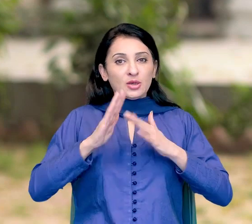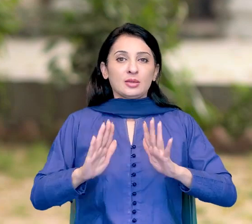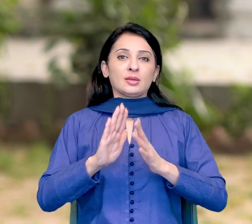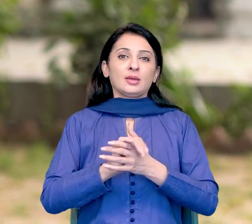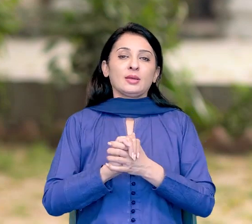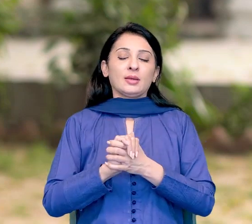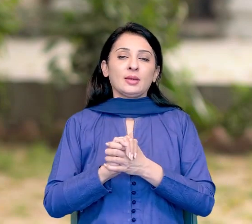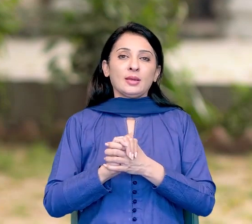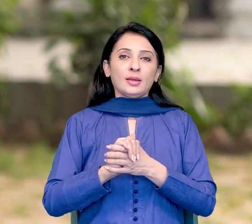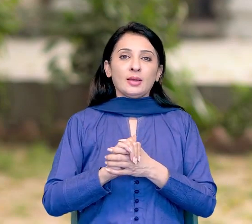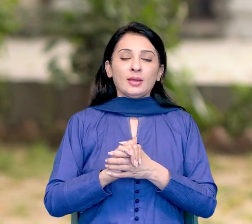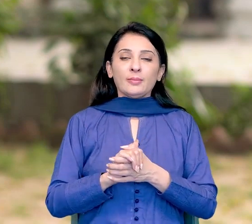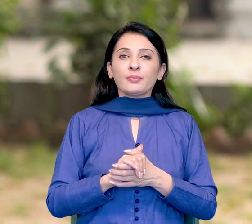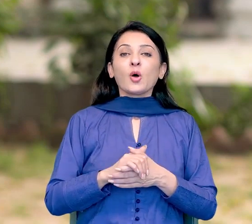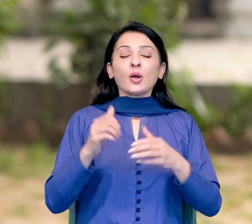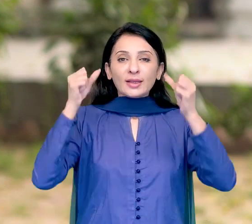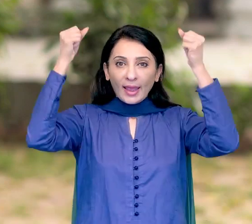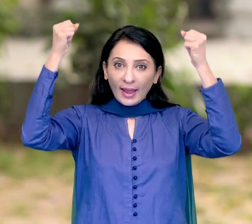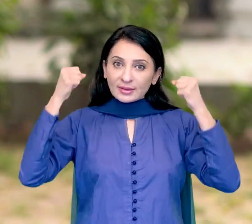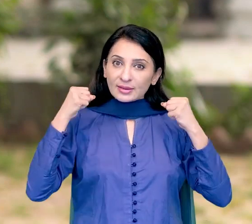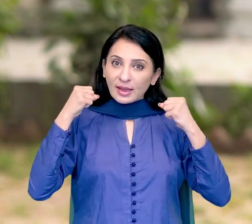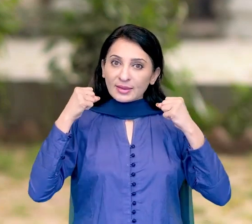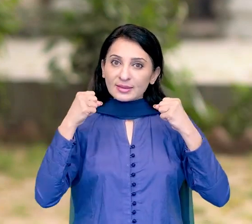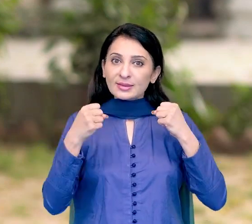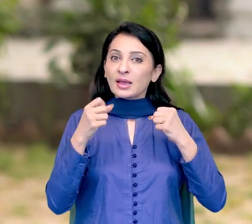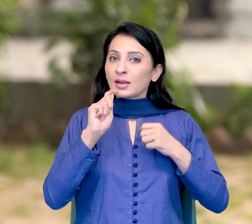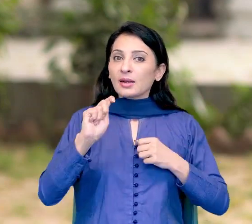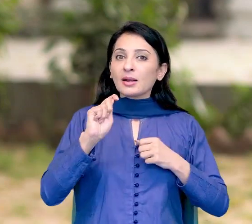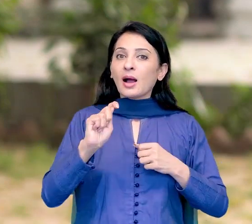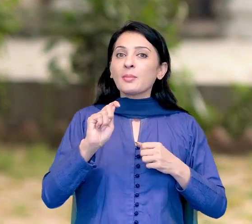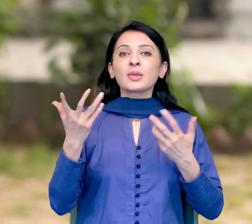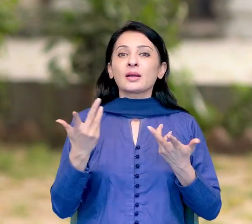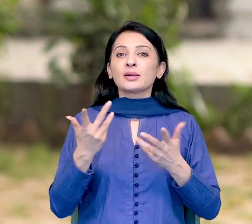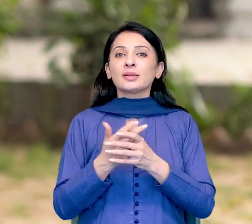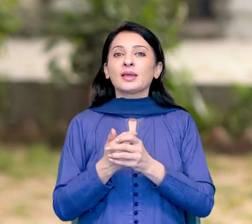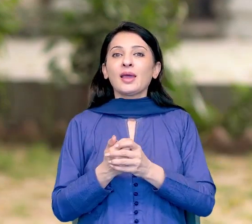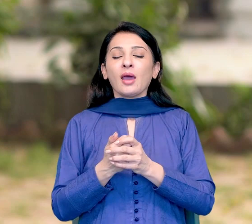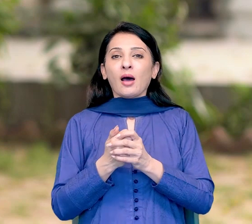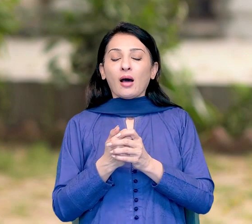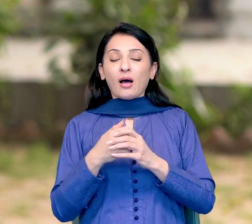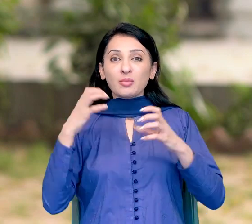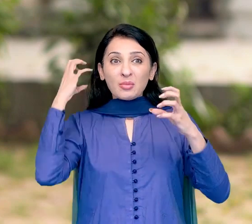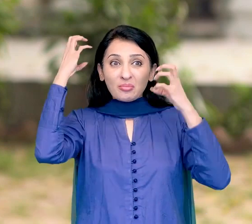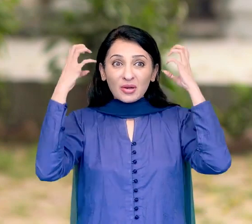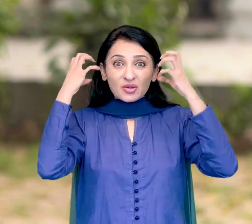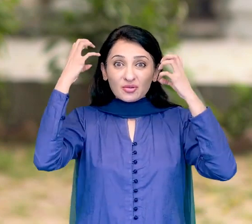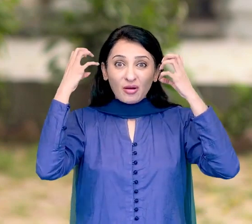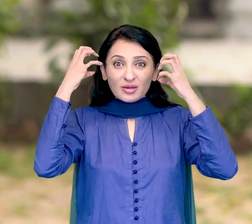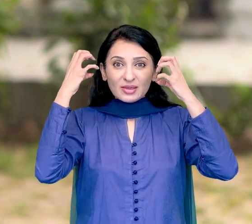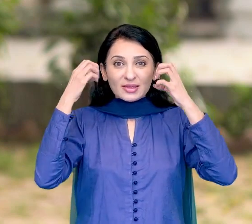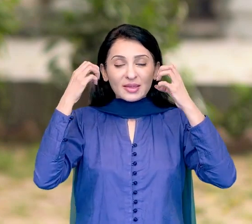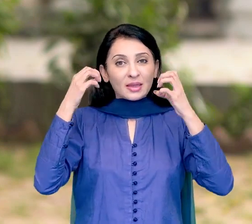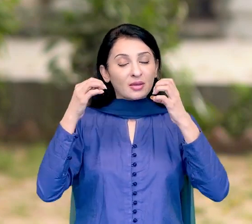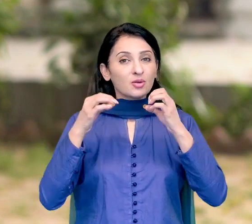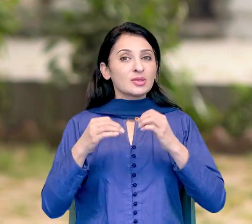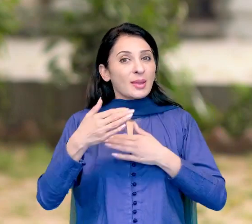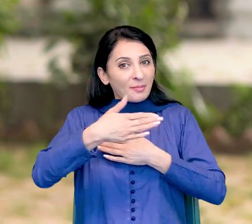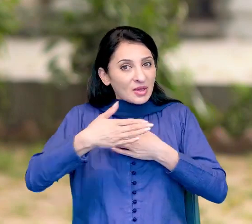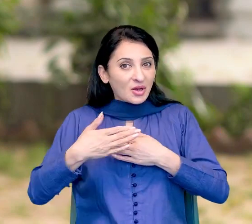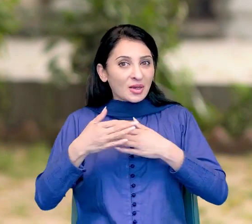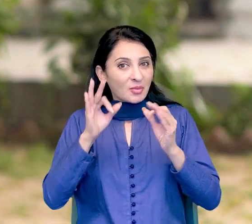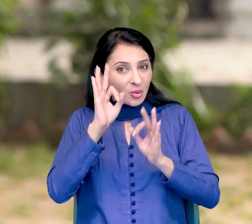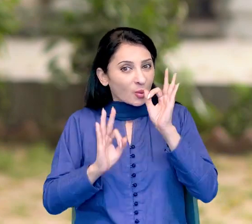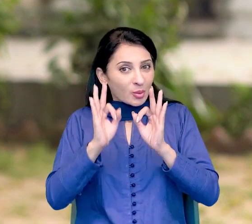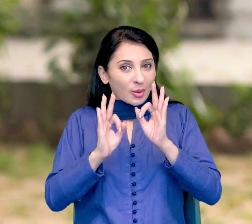بلڈنگ میں، آپ کی ایموشنل ریگولیشن میں، آپ کی اسٹریس مینجمنٹ میں، فار بیٹر سلیپ. سو ایکسرسائز